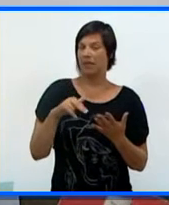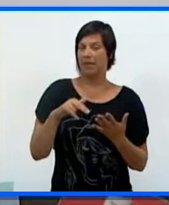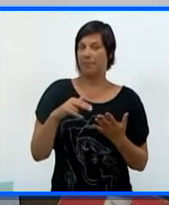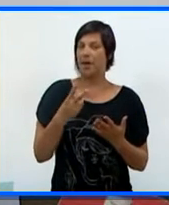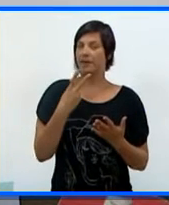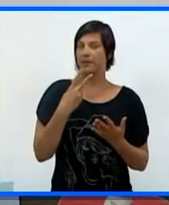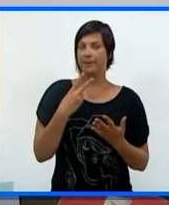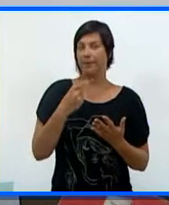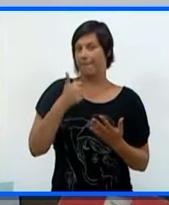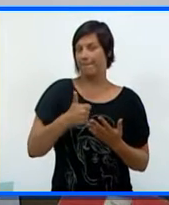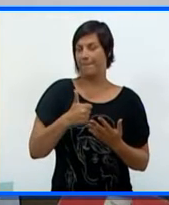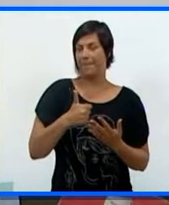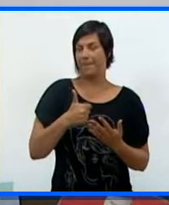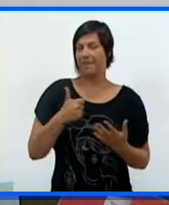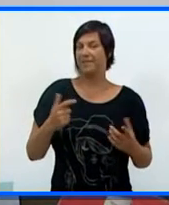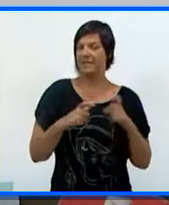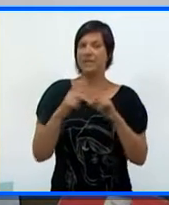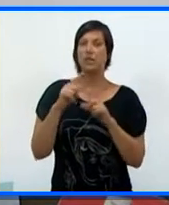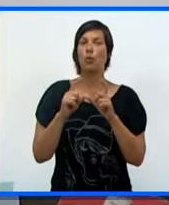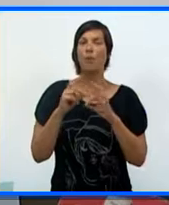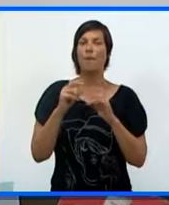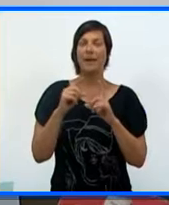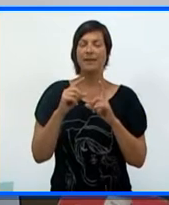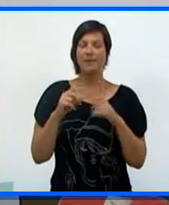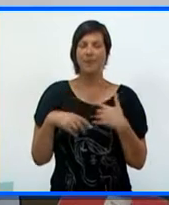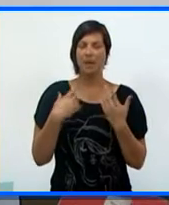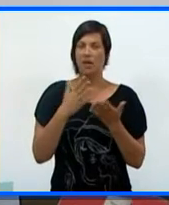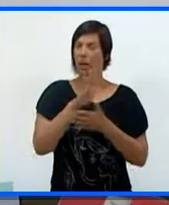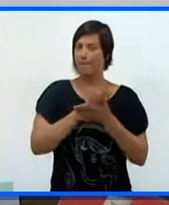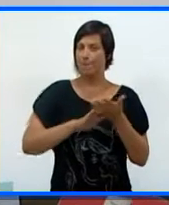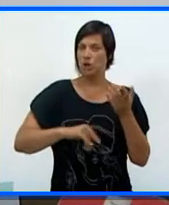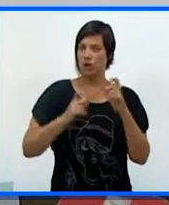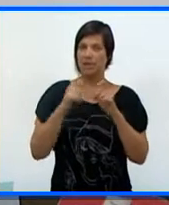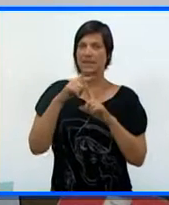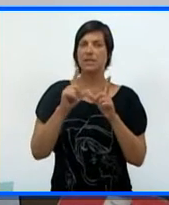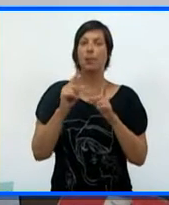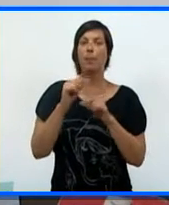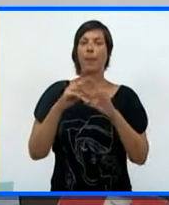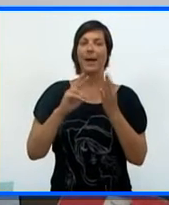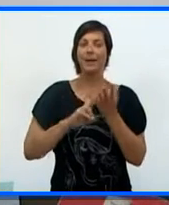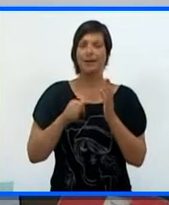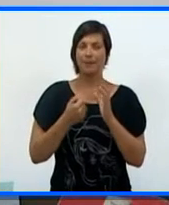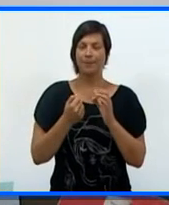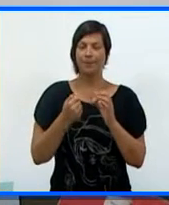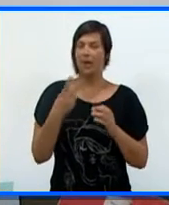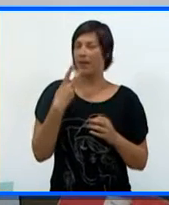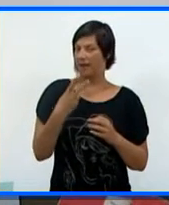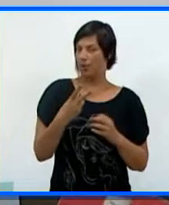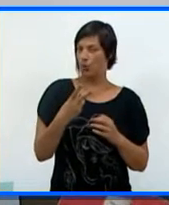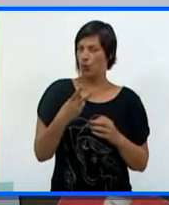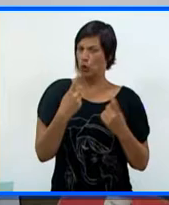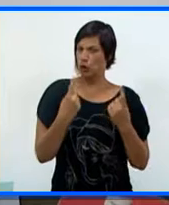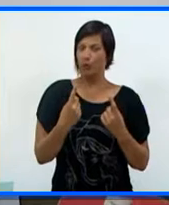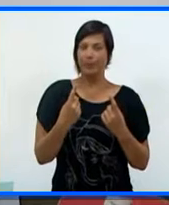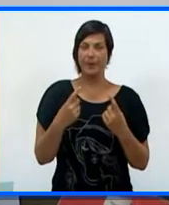od prvog stupnja, a moram reći to je početni stupanj, i drugog